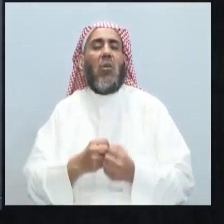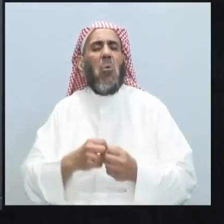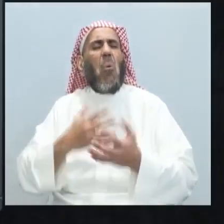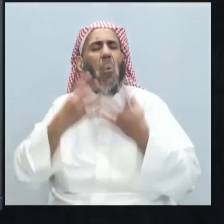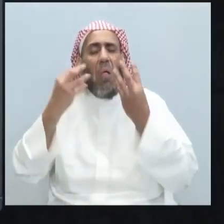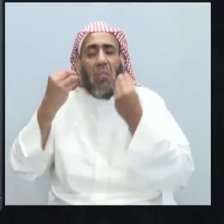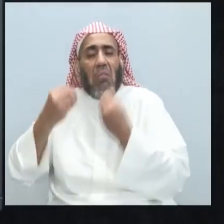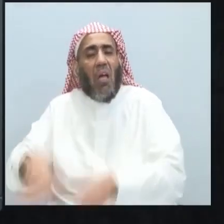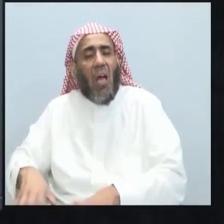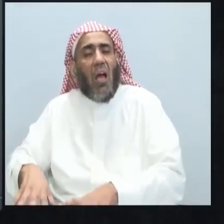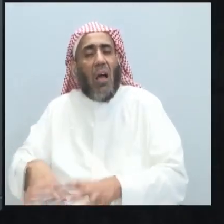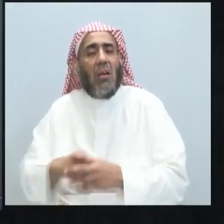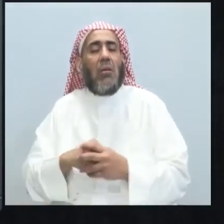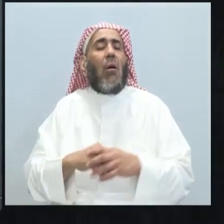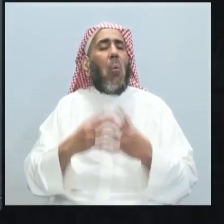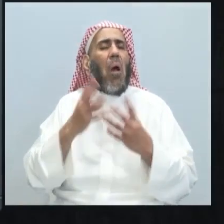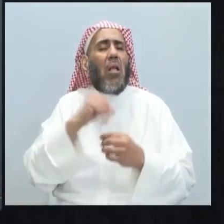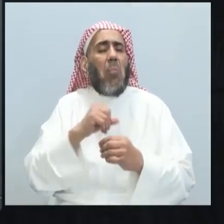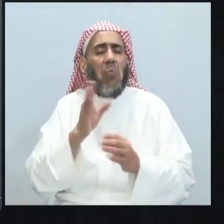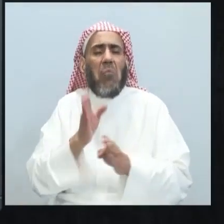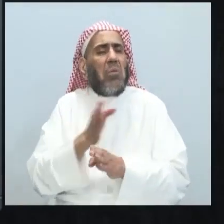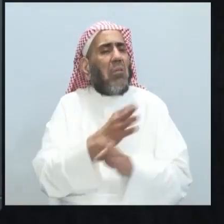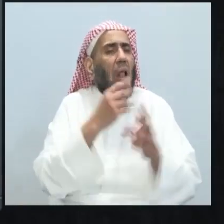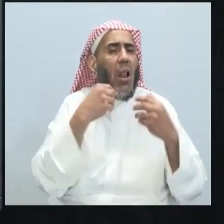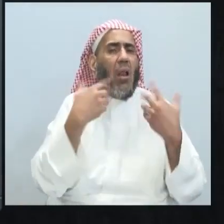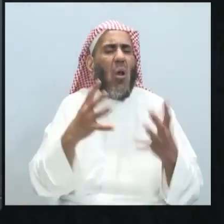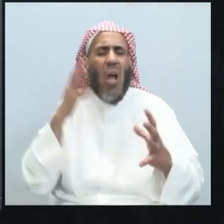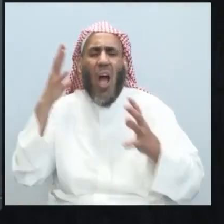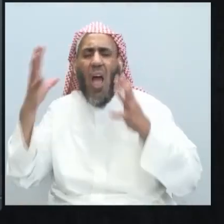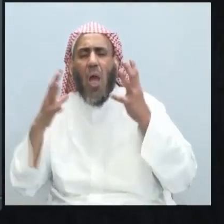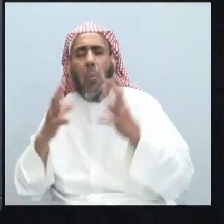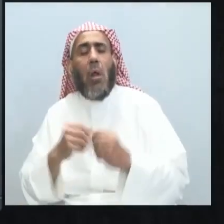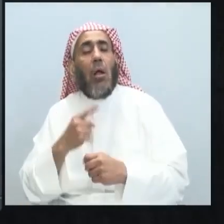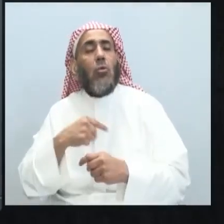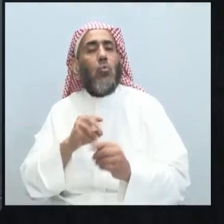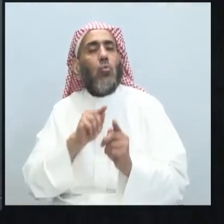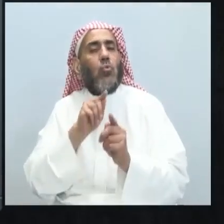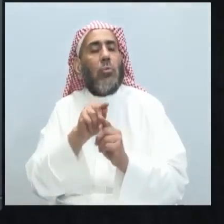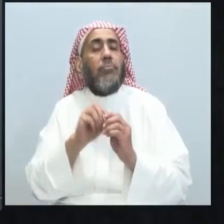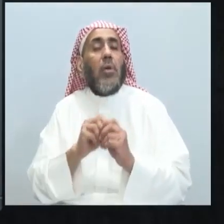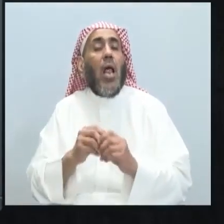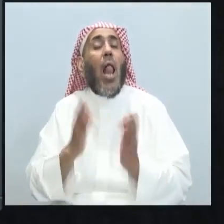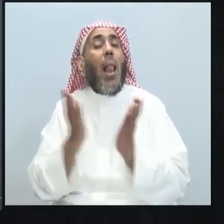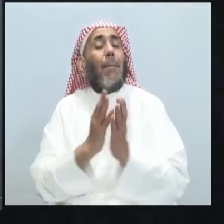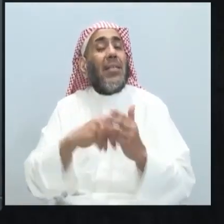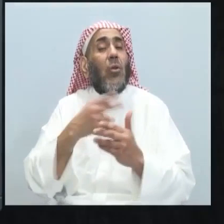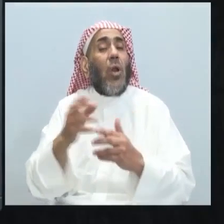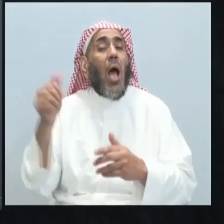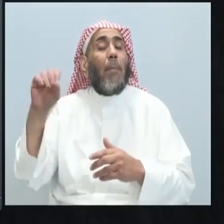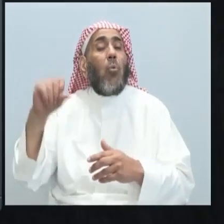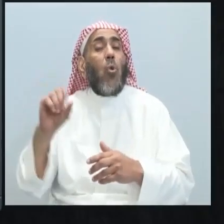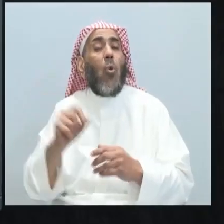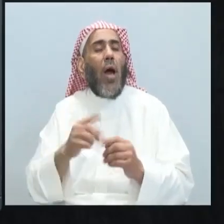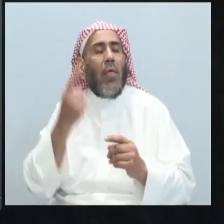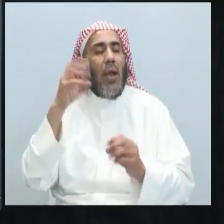ضياع وعدم معرفه الطريق الى اخره مما مما اراد ان ان يوصله ويذكره والمدرسه الاخرى مدرسه ابو اللو طبعا هذا